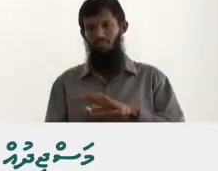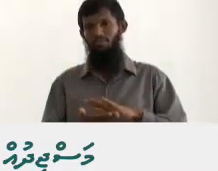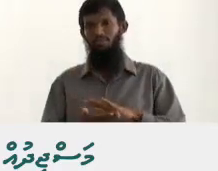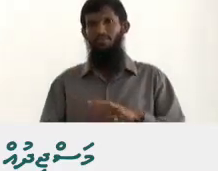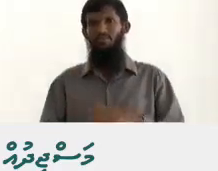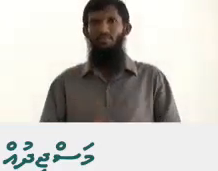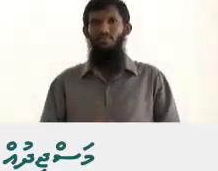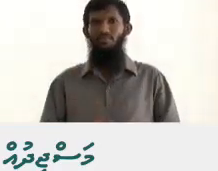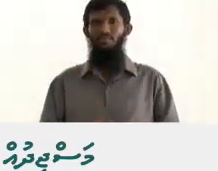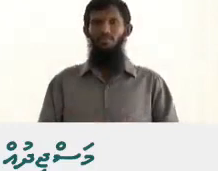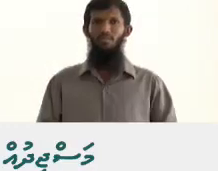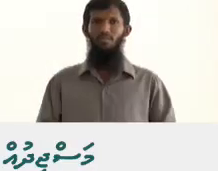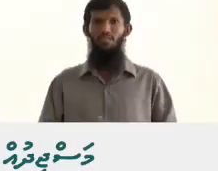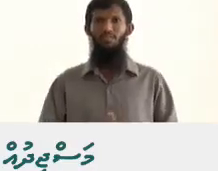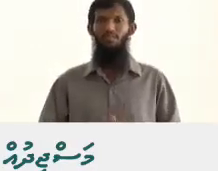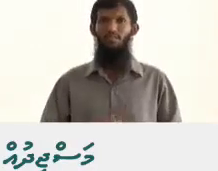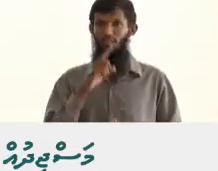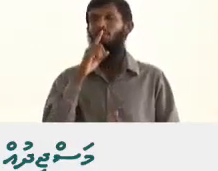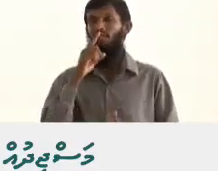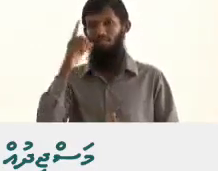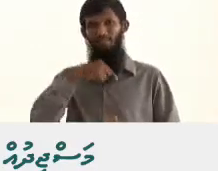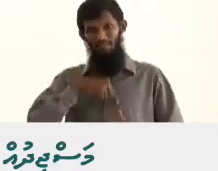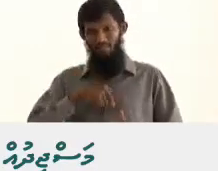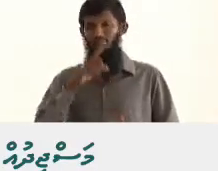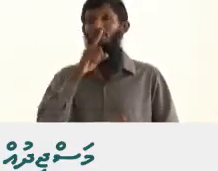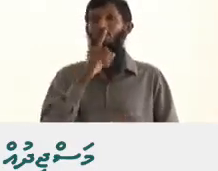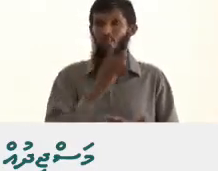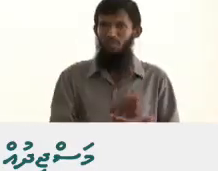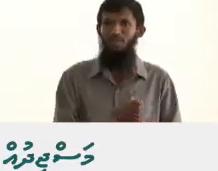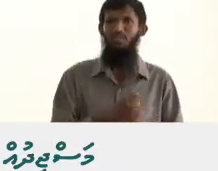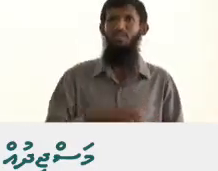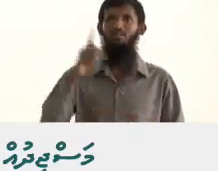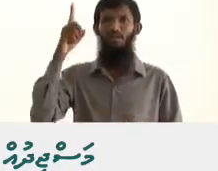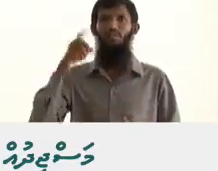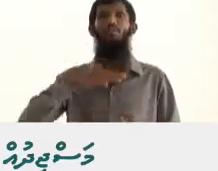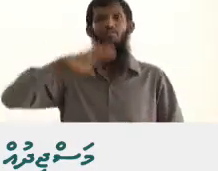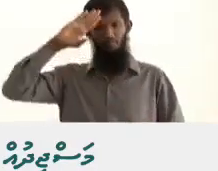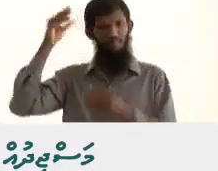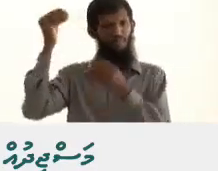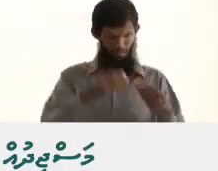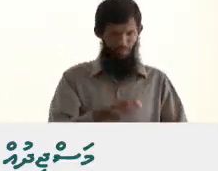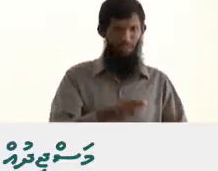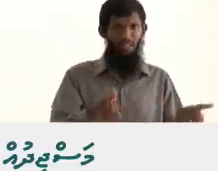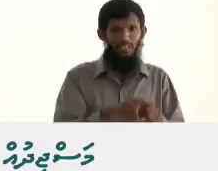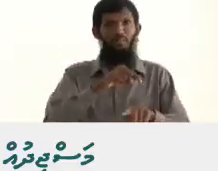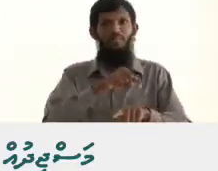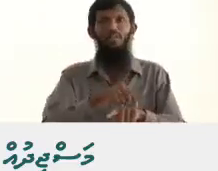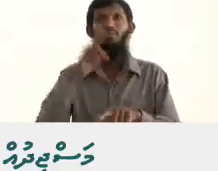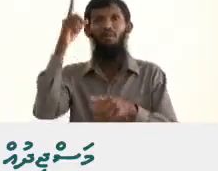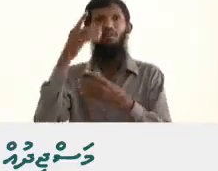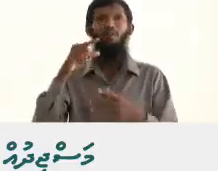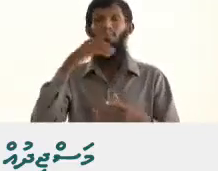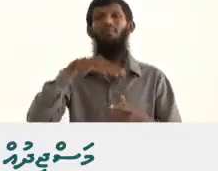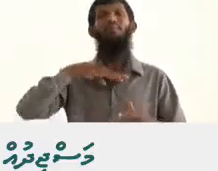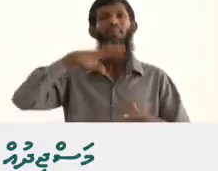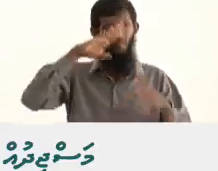ماني هما كشور الله بيا فروا باوا لبية أدي إكلانك كم بيك